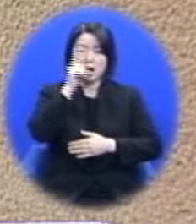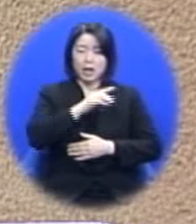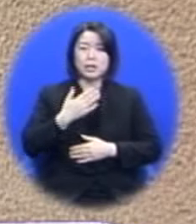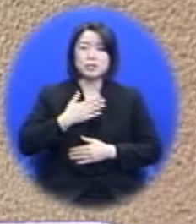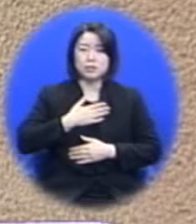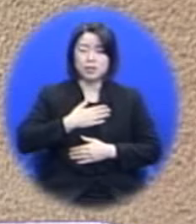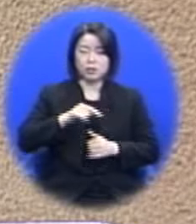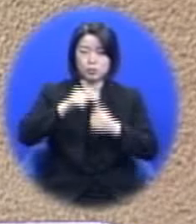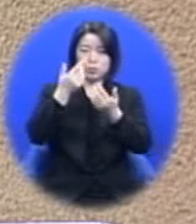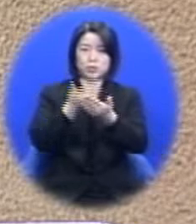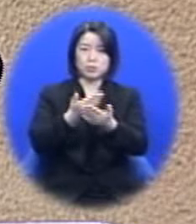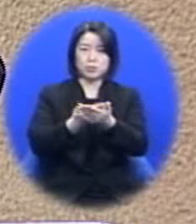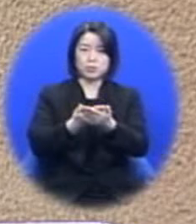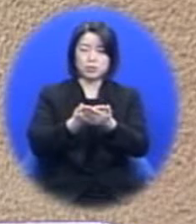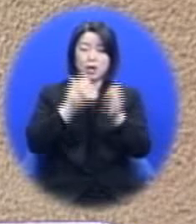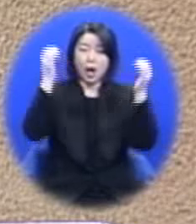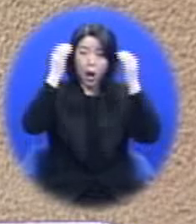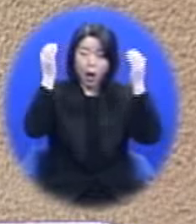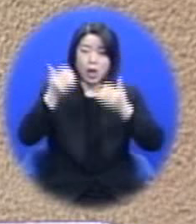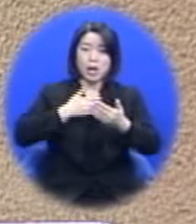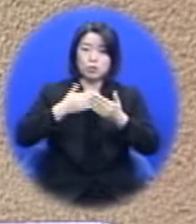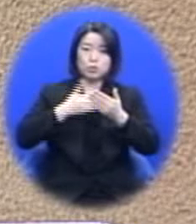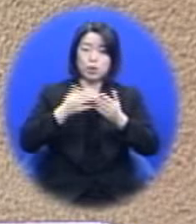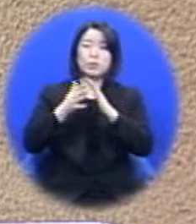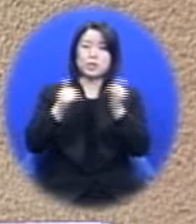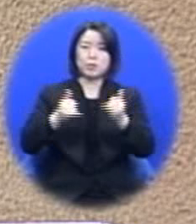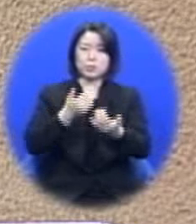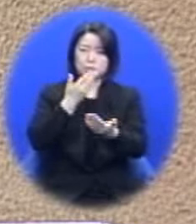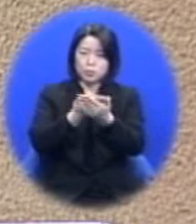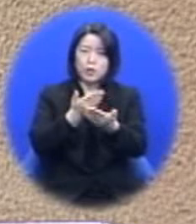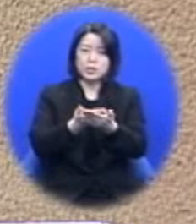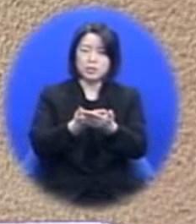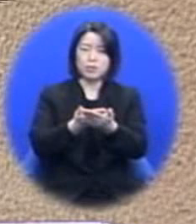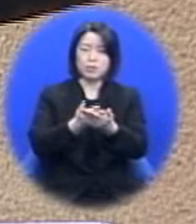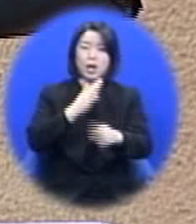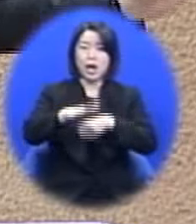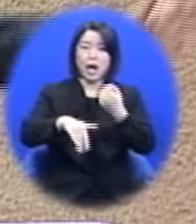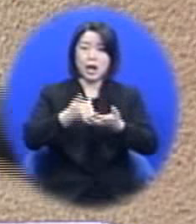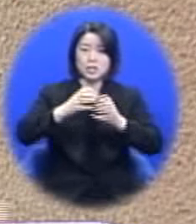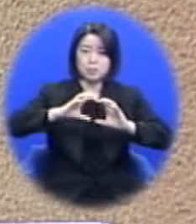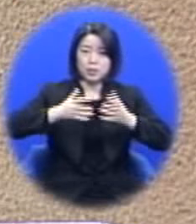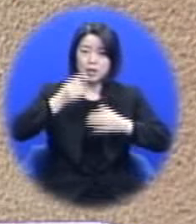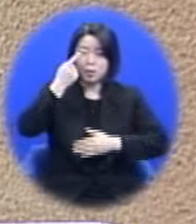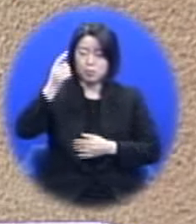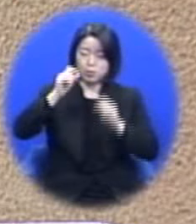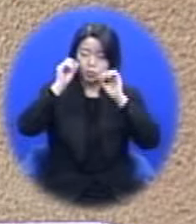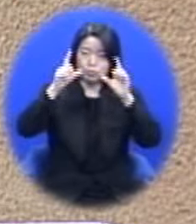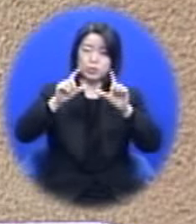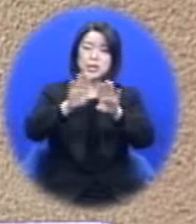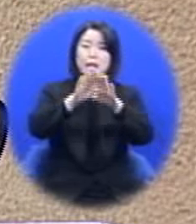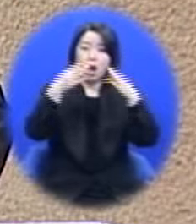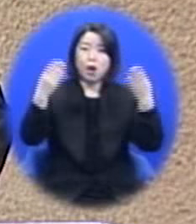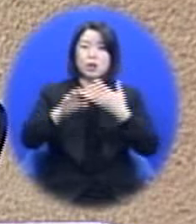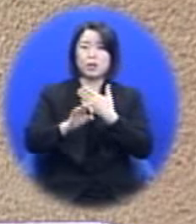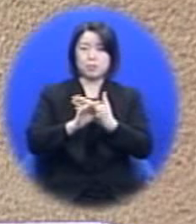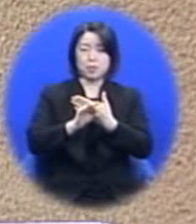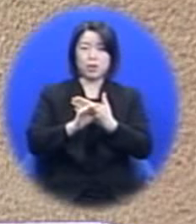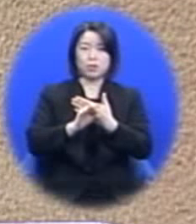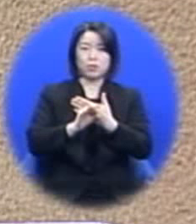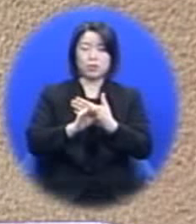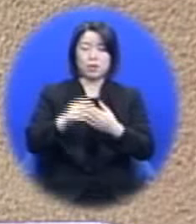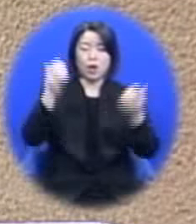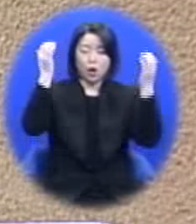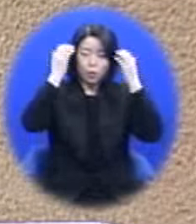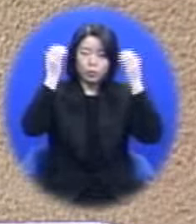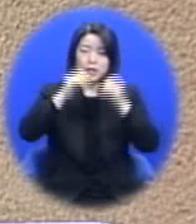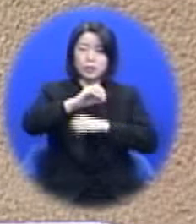구하시옵소서. 고난이 두려우신 분도 구하세요. 하나님의 나라를 보는 눈이 열리면 고난은